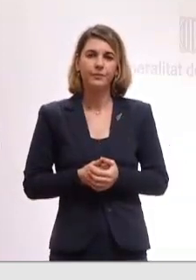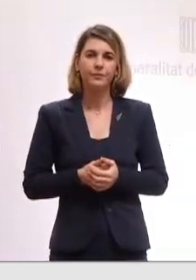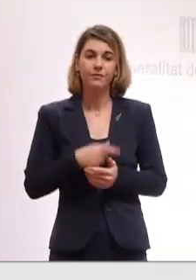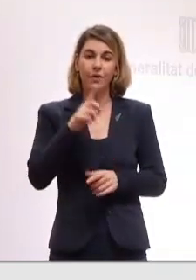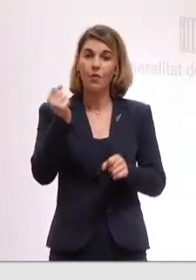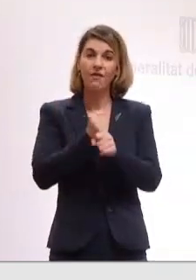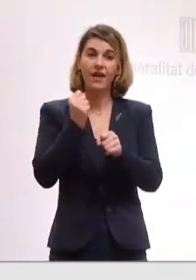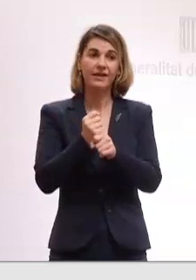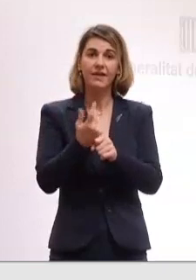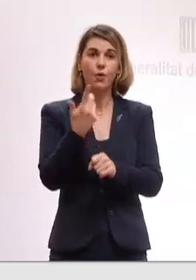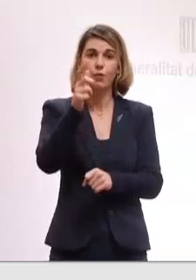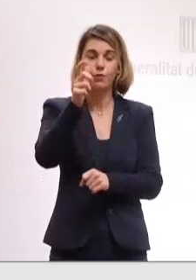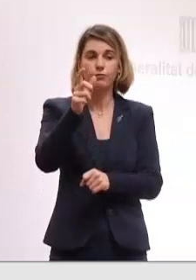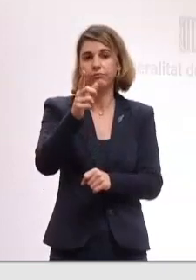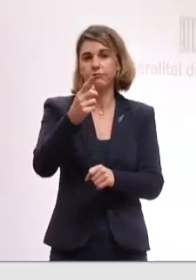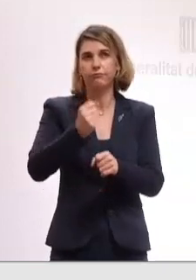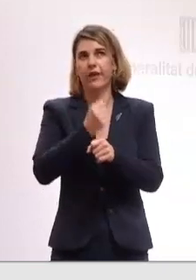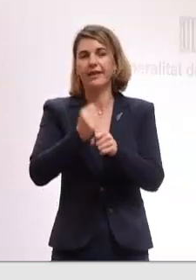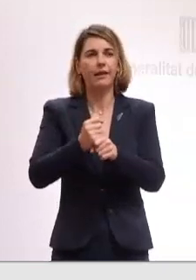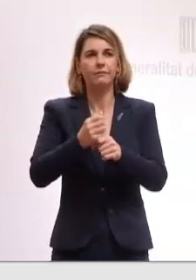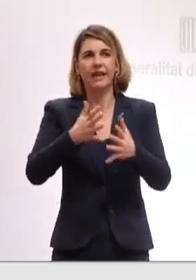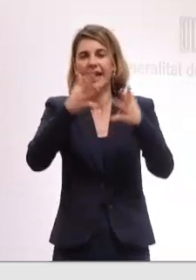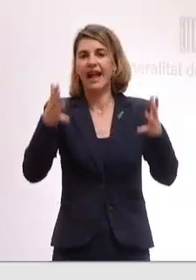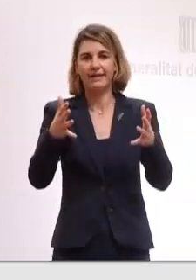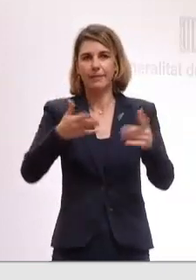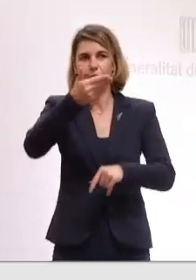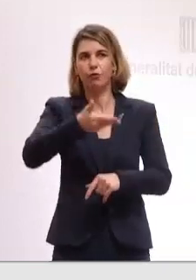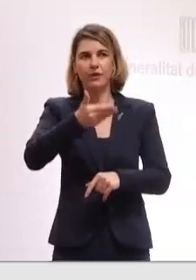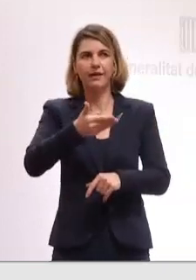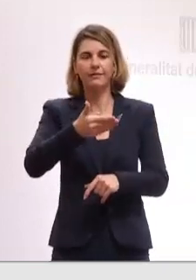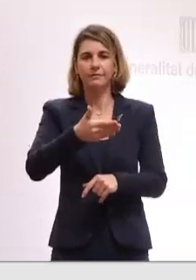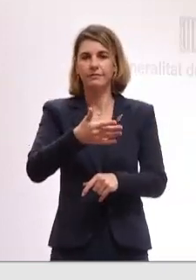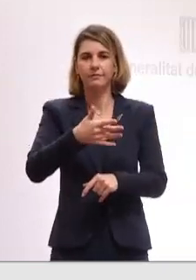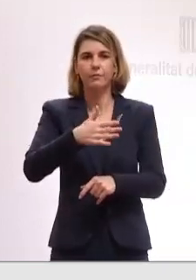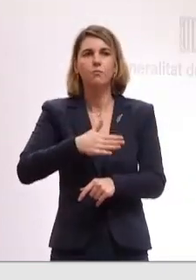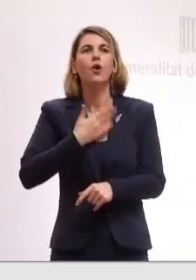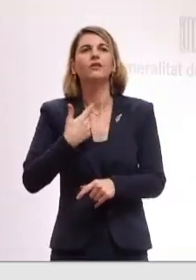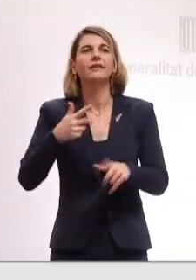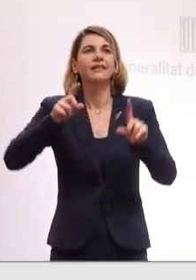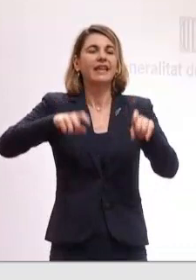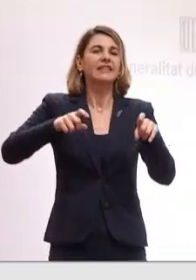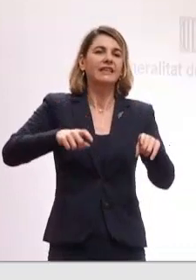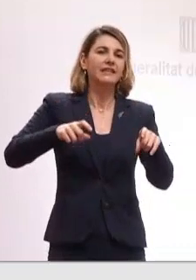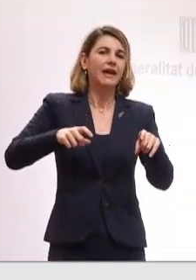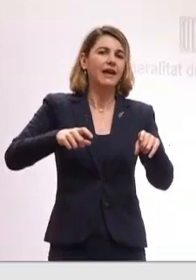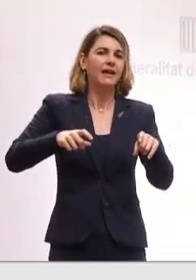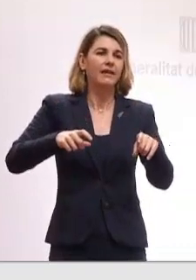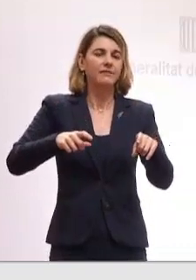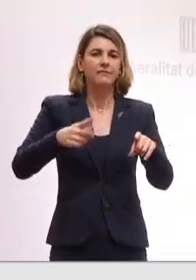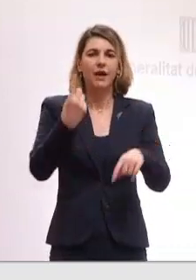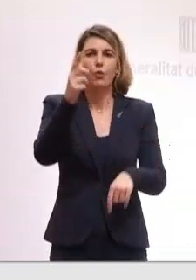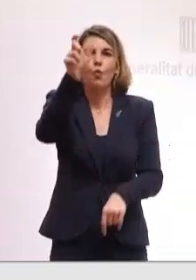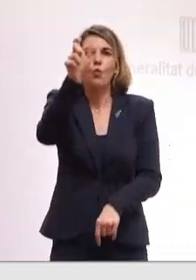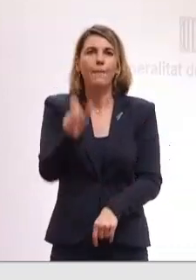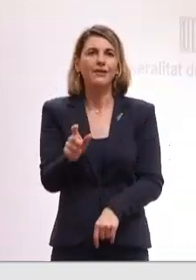cap feina d'una certa envergadura que pugui descansar exclusivament en una